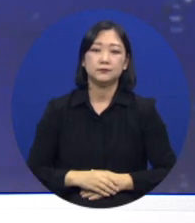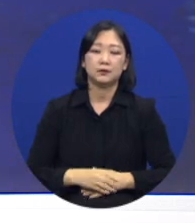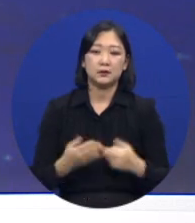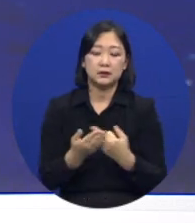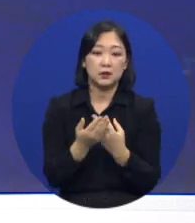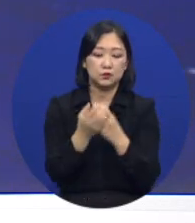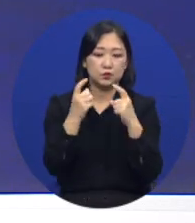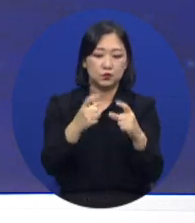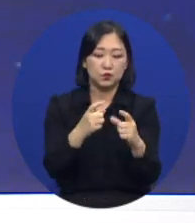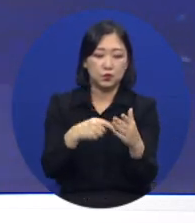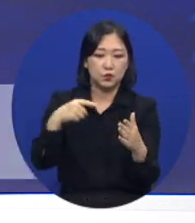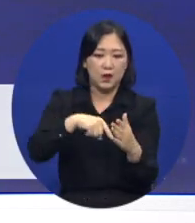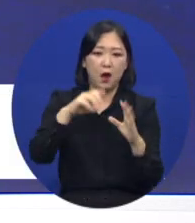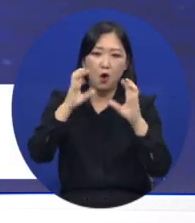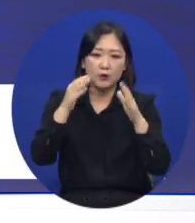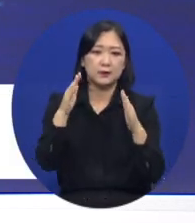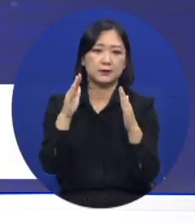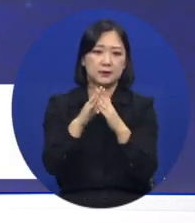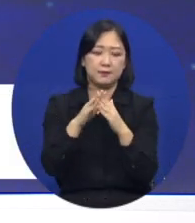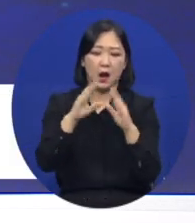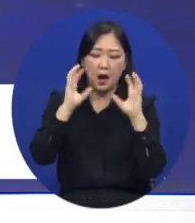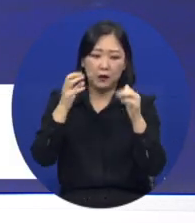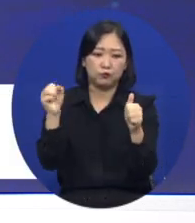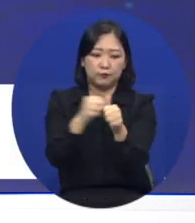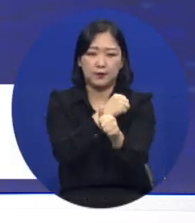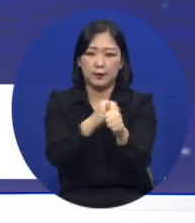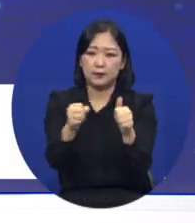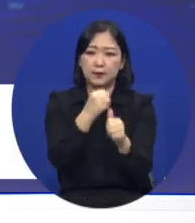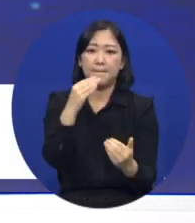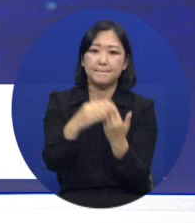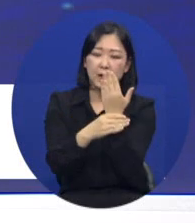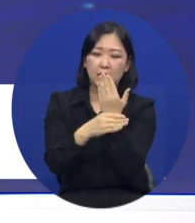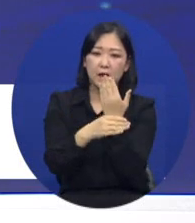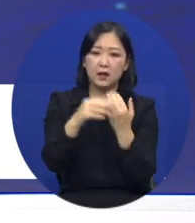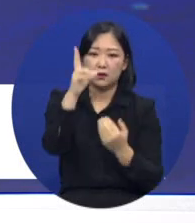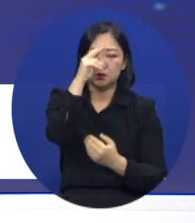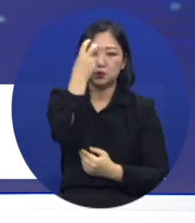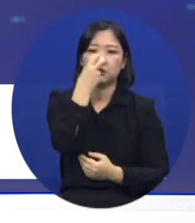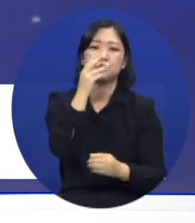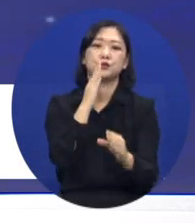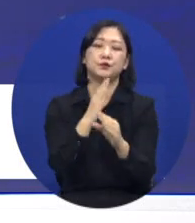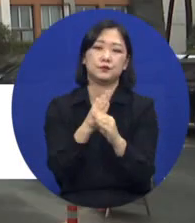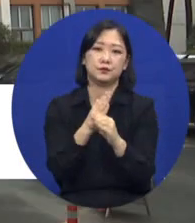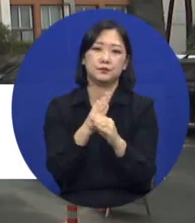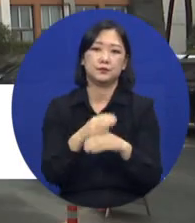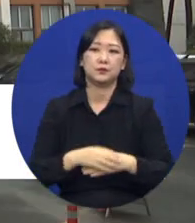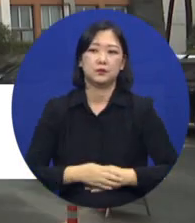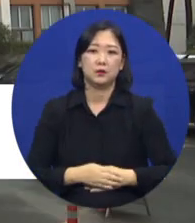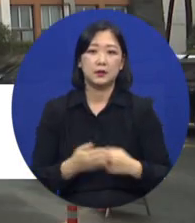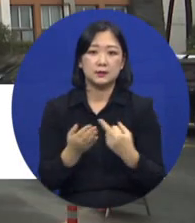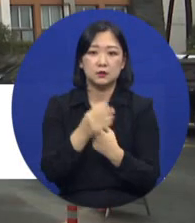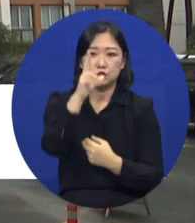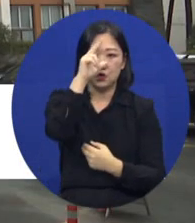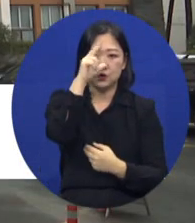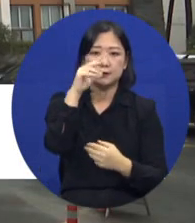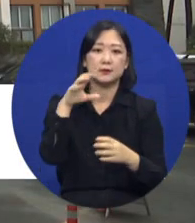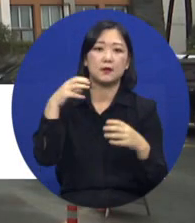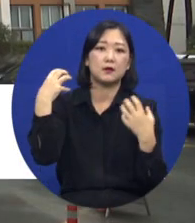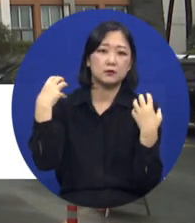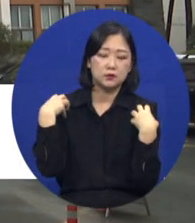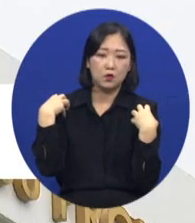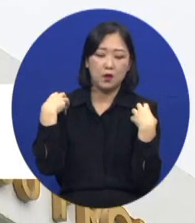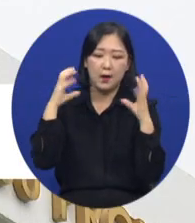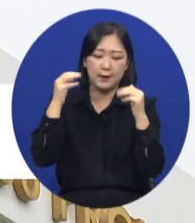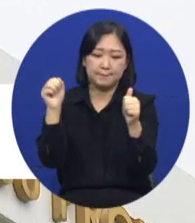제주 도내 한 어린이집에서 아동학대 사건이 발생해 경찰이 수사에 나섰습니다. 제주경찰청은